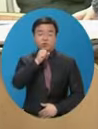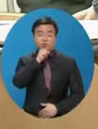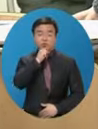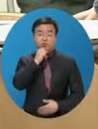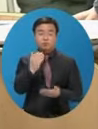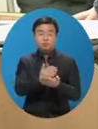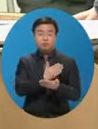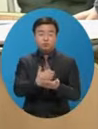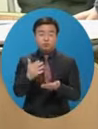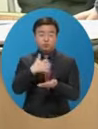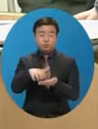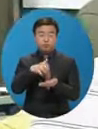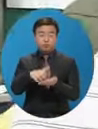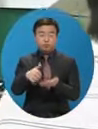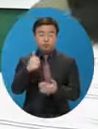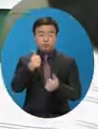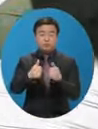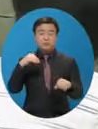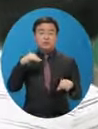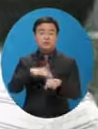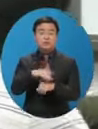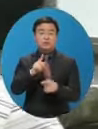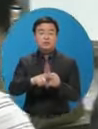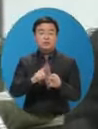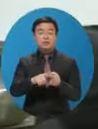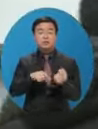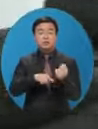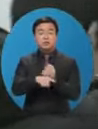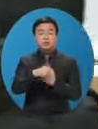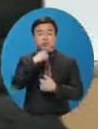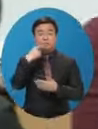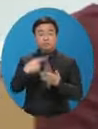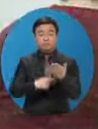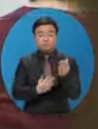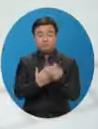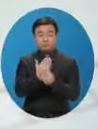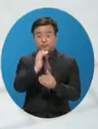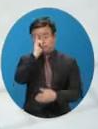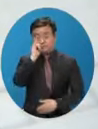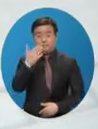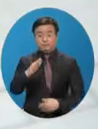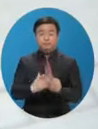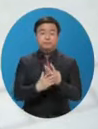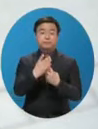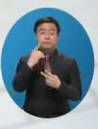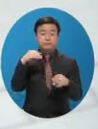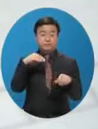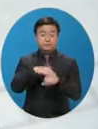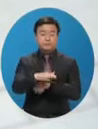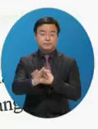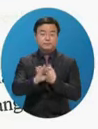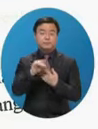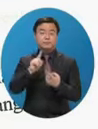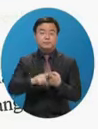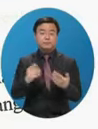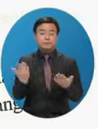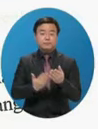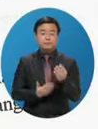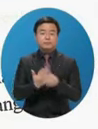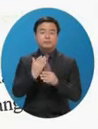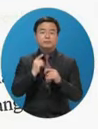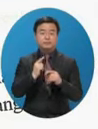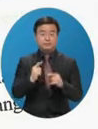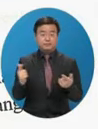분포나 응시자 수 등의 변수 때문에 손해를 보는 경우가 종종 있었지만 통합형으로 치러지면 이 같은 일이 발생하지